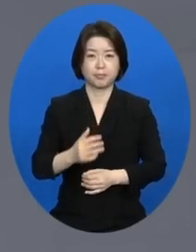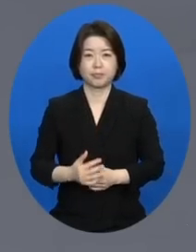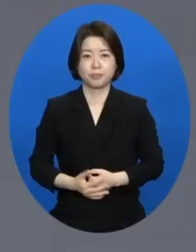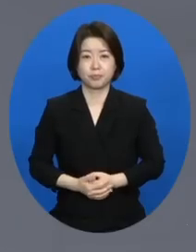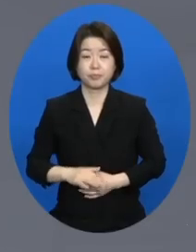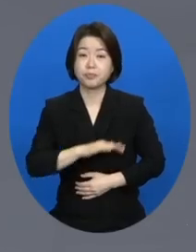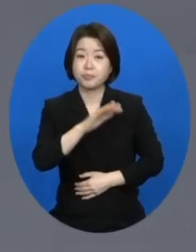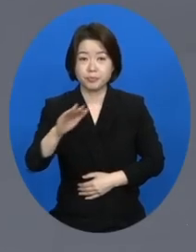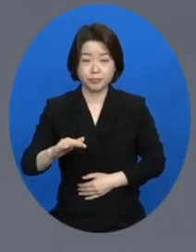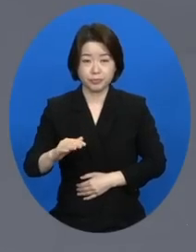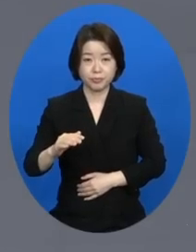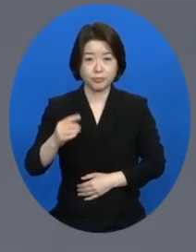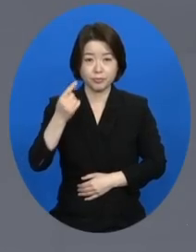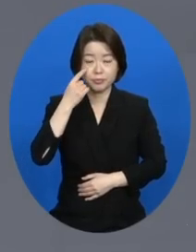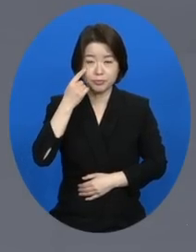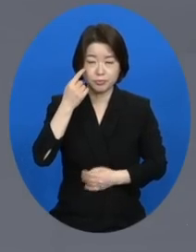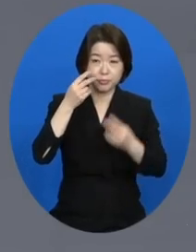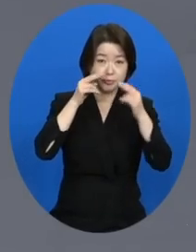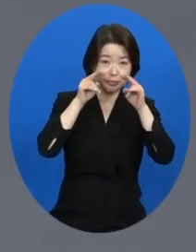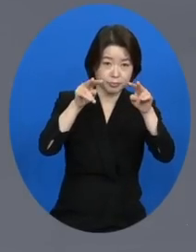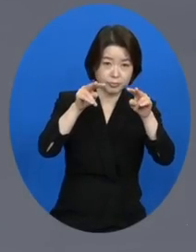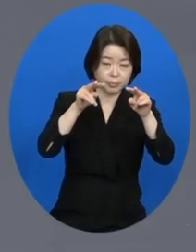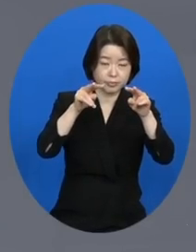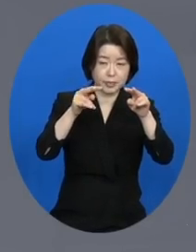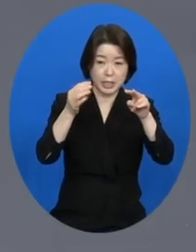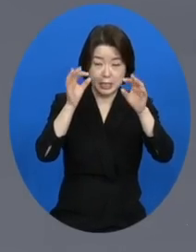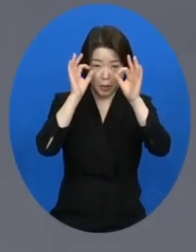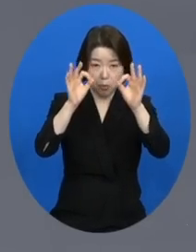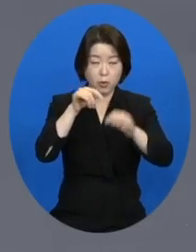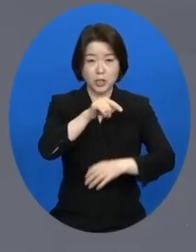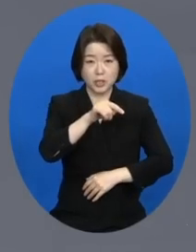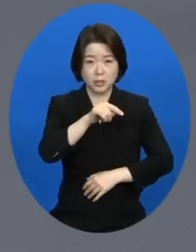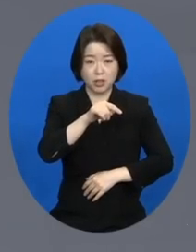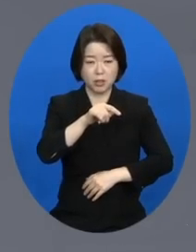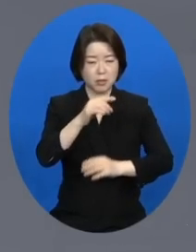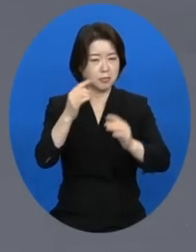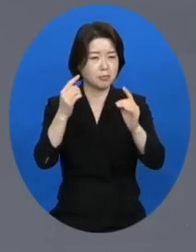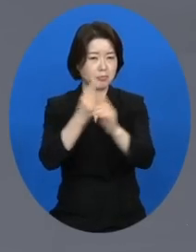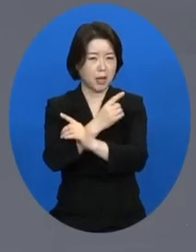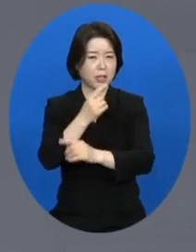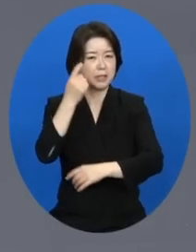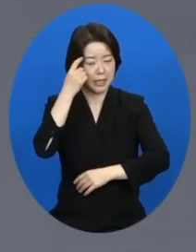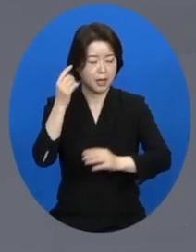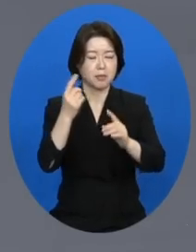또 우리의 이 관점과 시각을 교정해야 돼요.